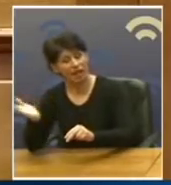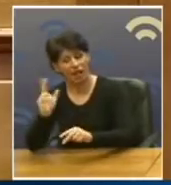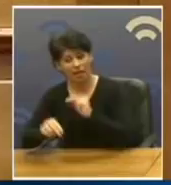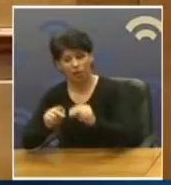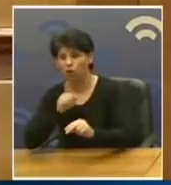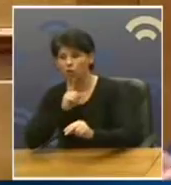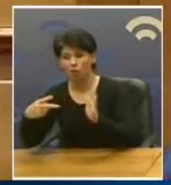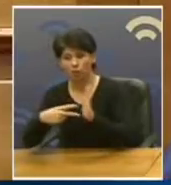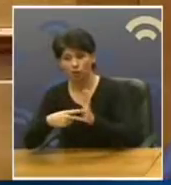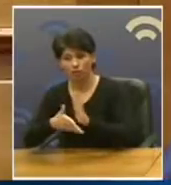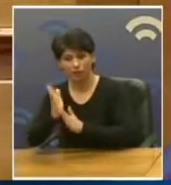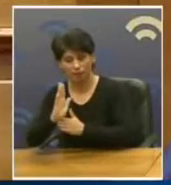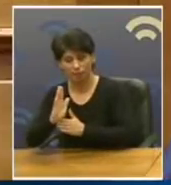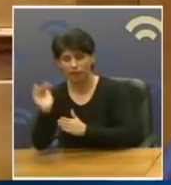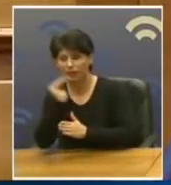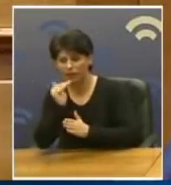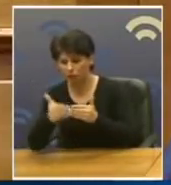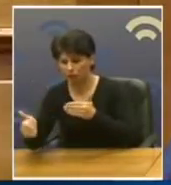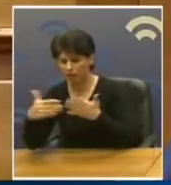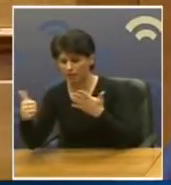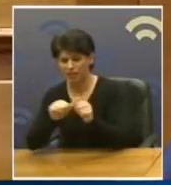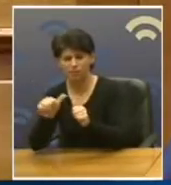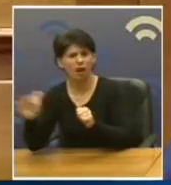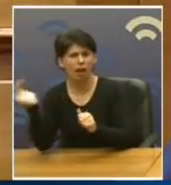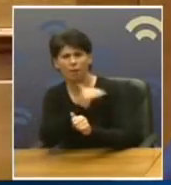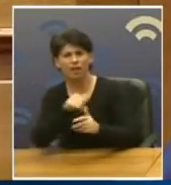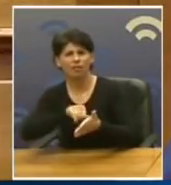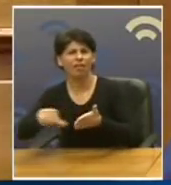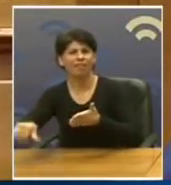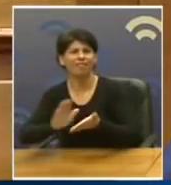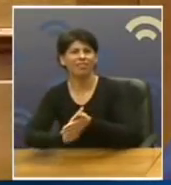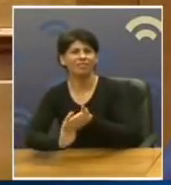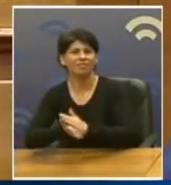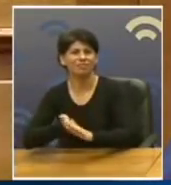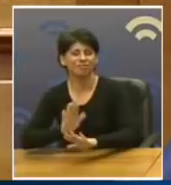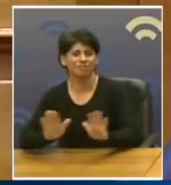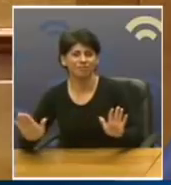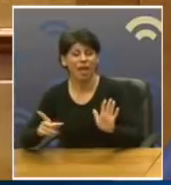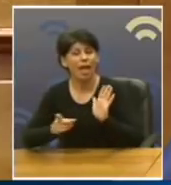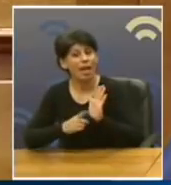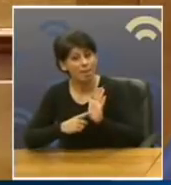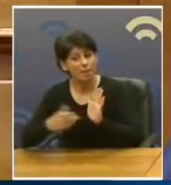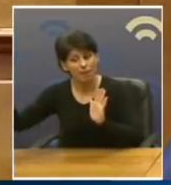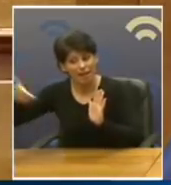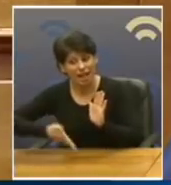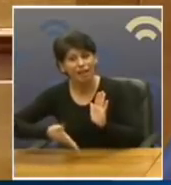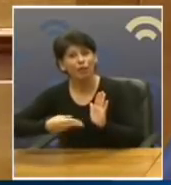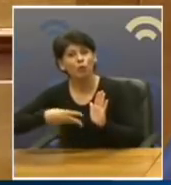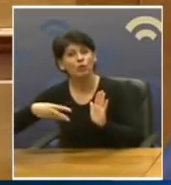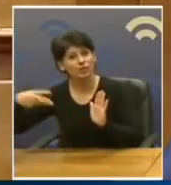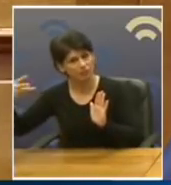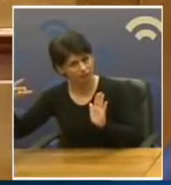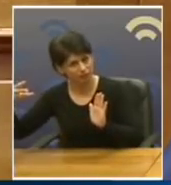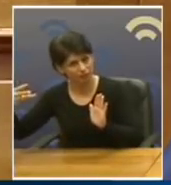έγινε το 2015 σε σύντομο χρονικό διάστημα, αμέσως στο εξάμεινο. Έπρεπε λοιπόν να έρθει ο ΣΥΡΙΖΑ